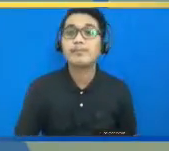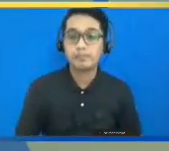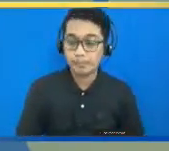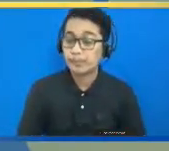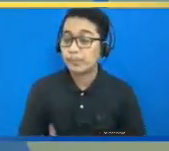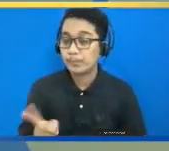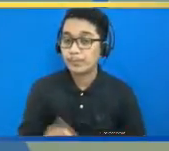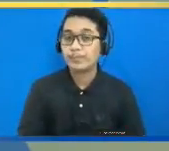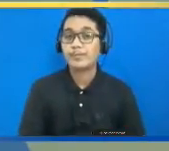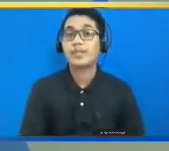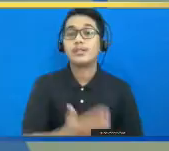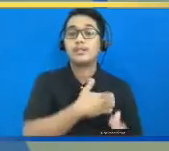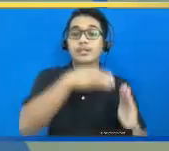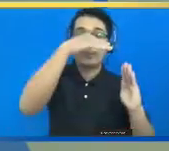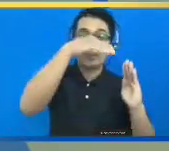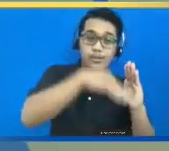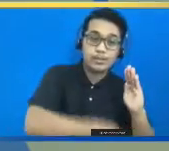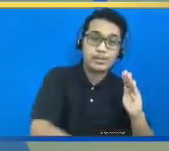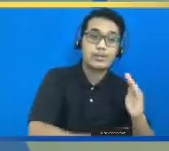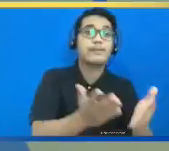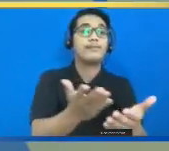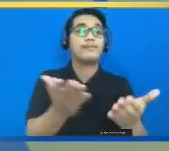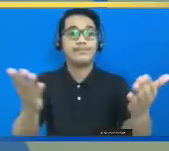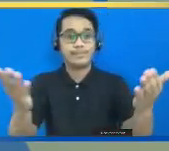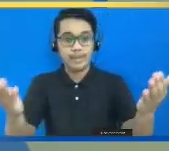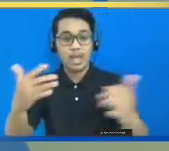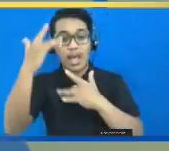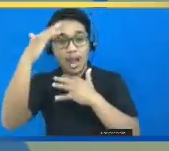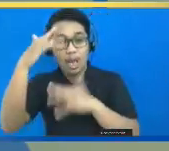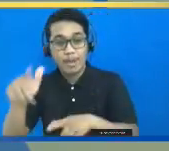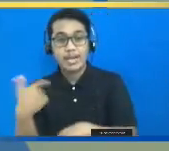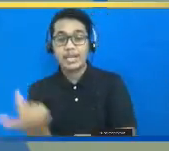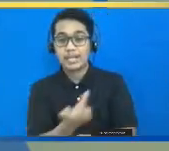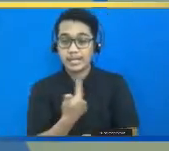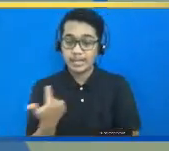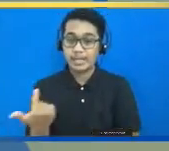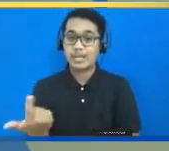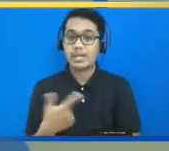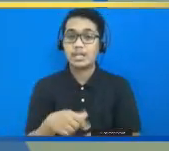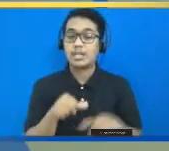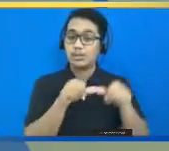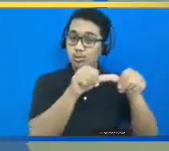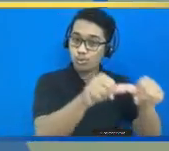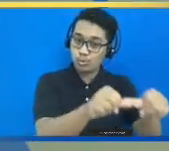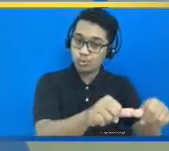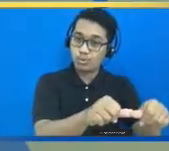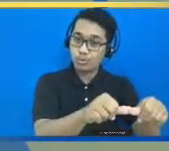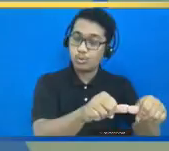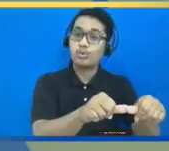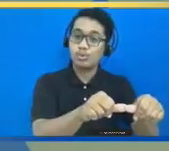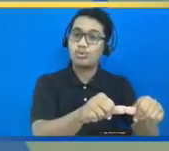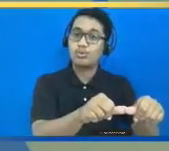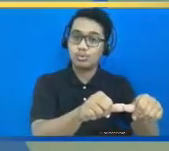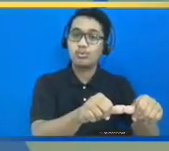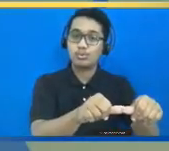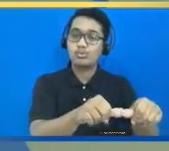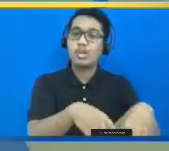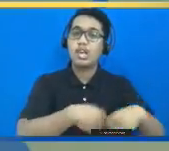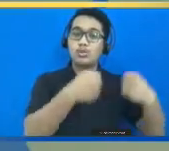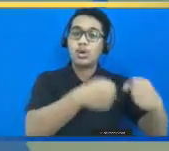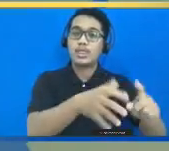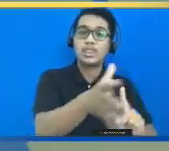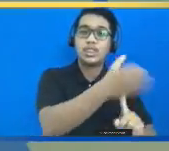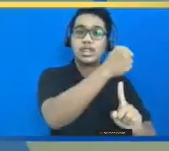dengan defisit yang semakin menurun Bapak Ibu sekalian diharapkan kita memang terus bisa menuju arah yang semakin kuat